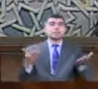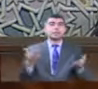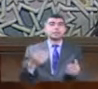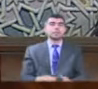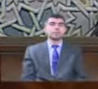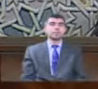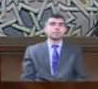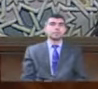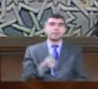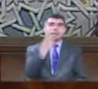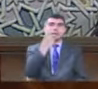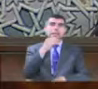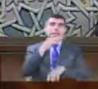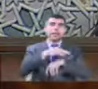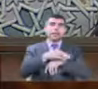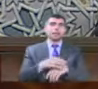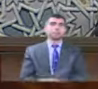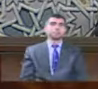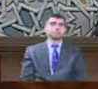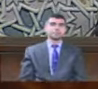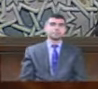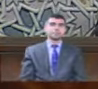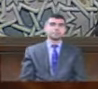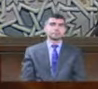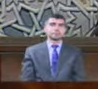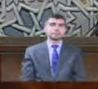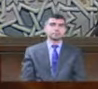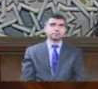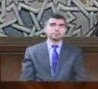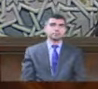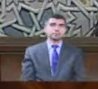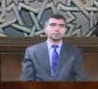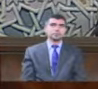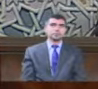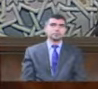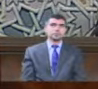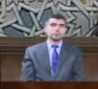في حدود دقيقة وخمسة واربعين ثانية. سيد النائب محترم.